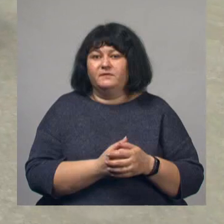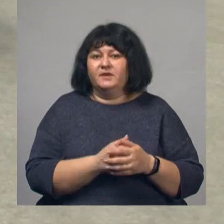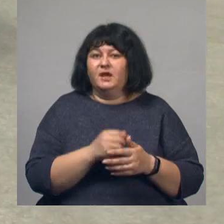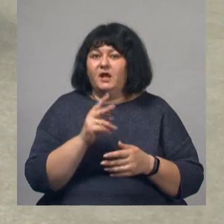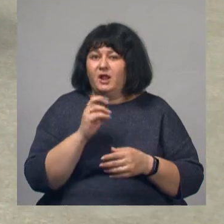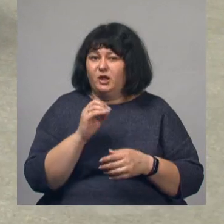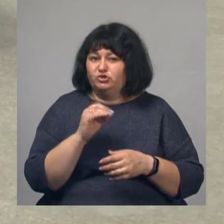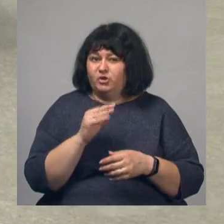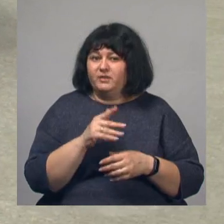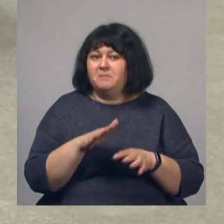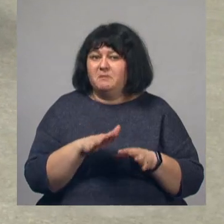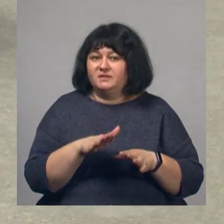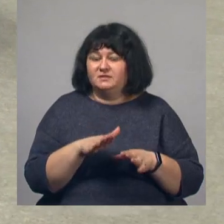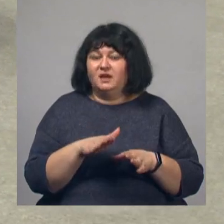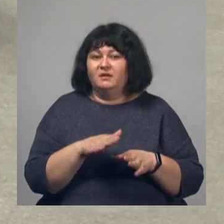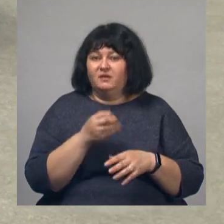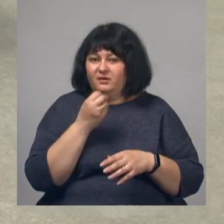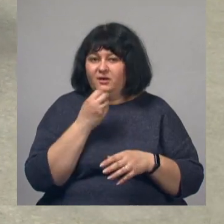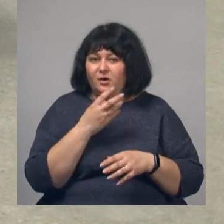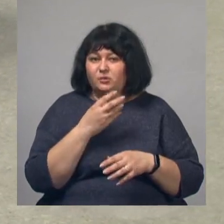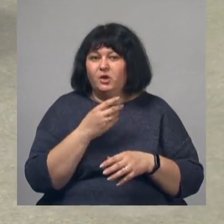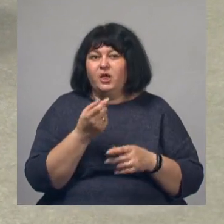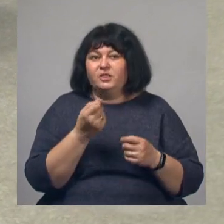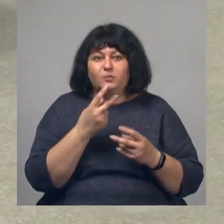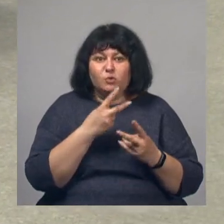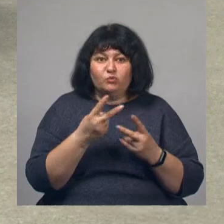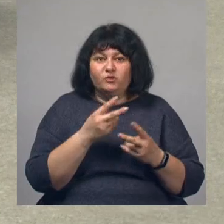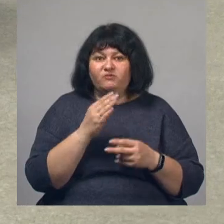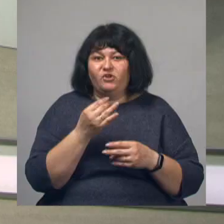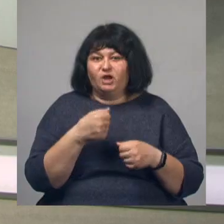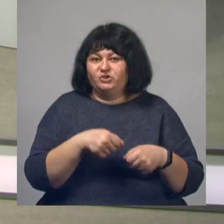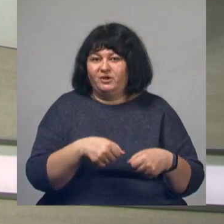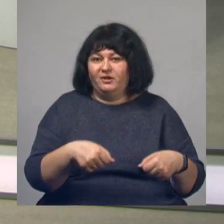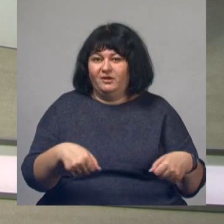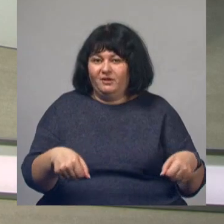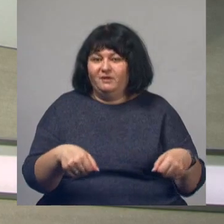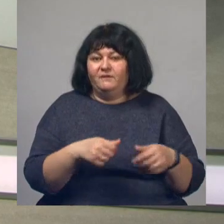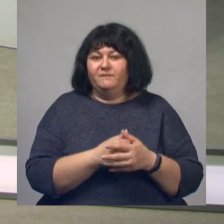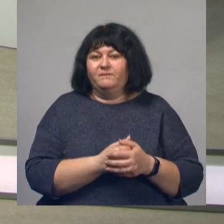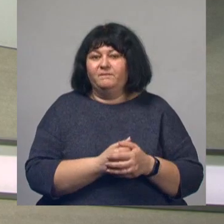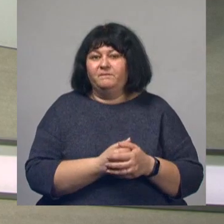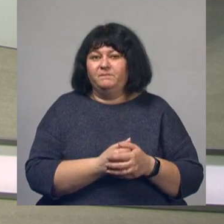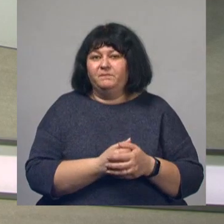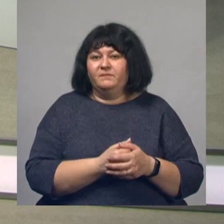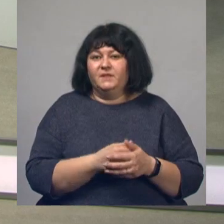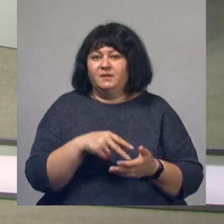Езжать место. Хорошо. Ну, немножко зациклено на вещах. Так.